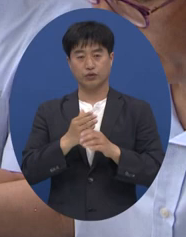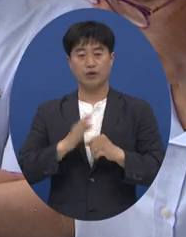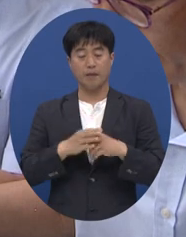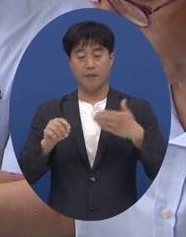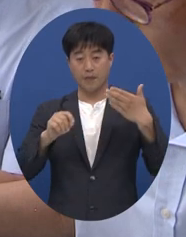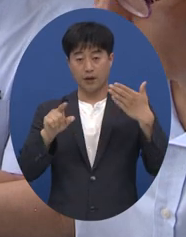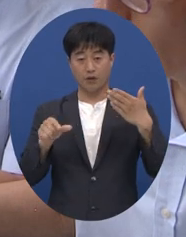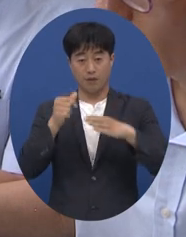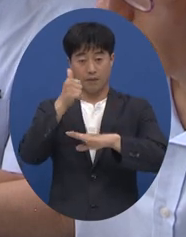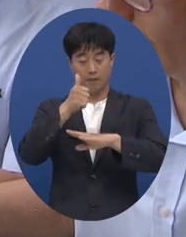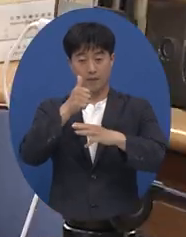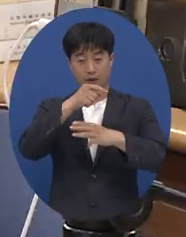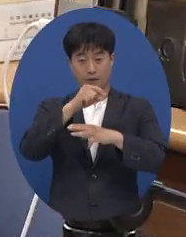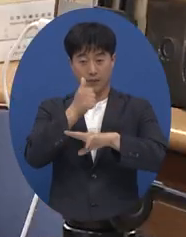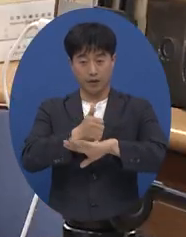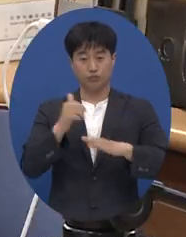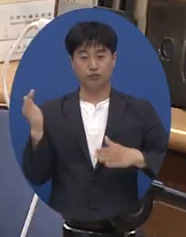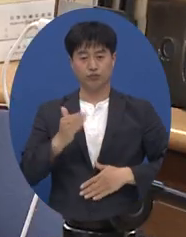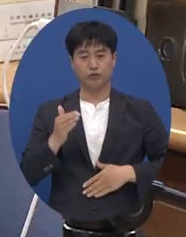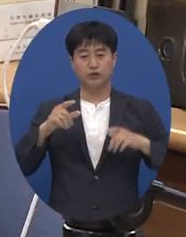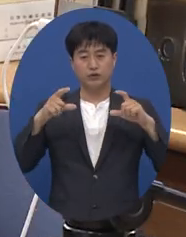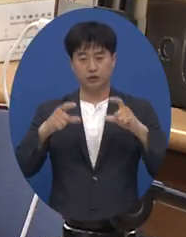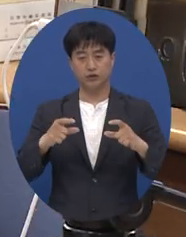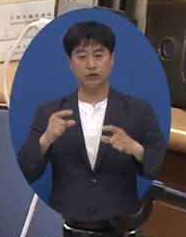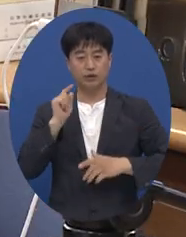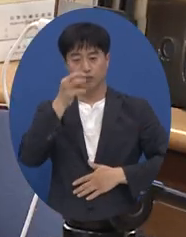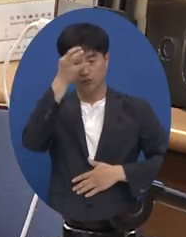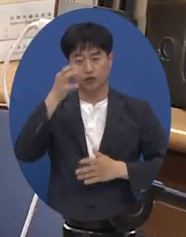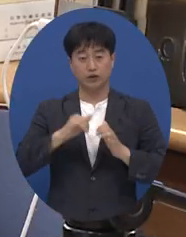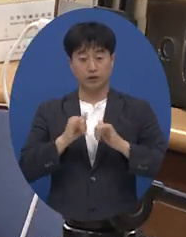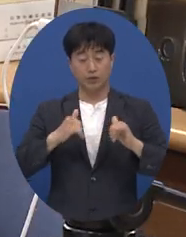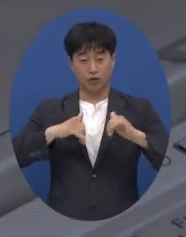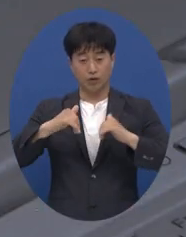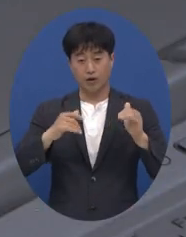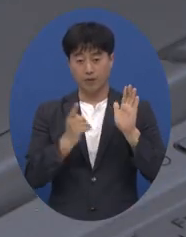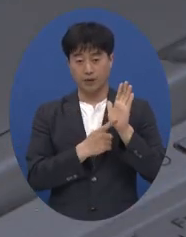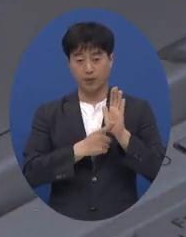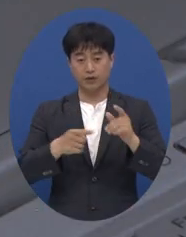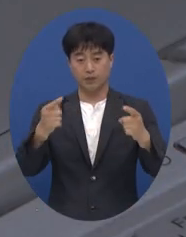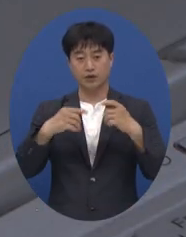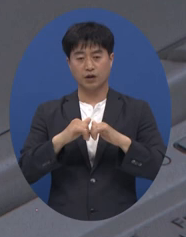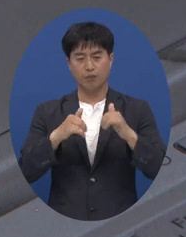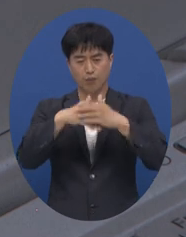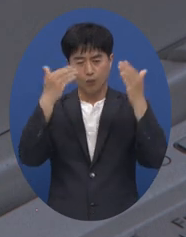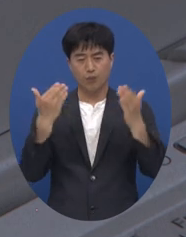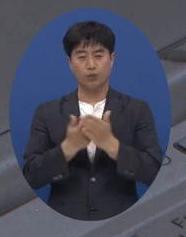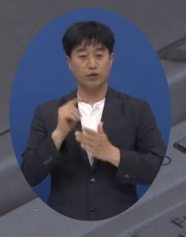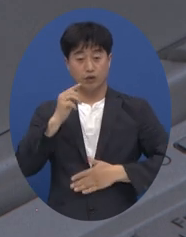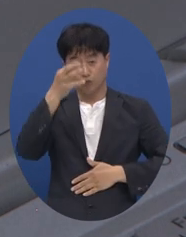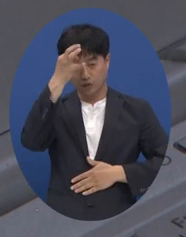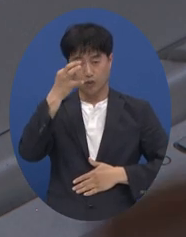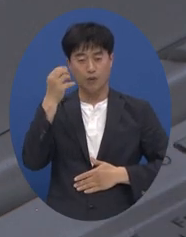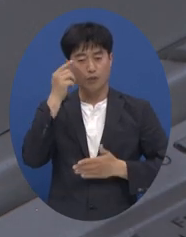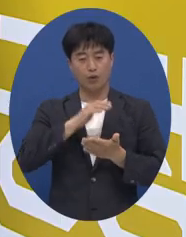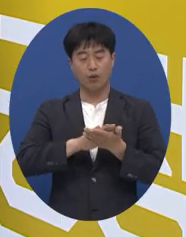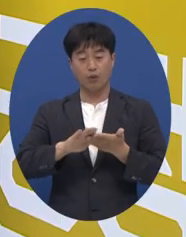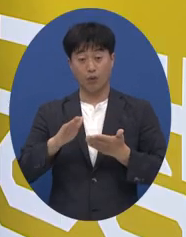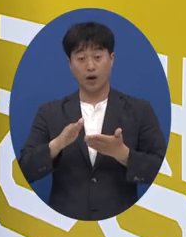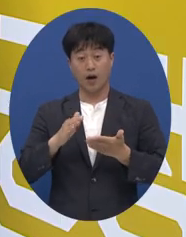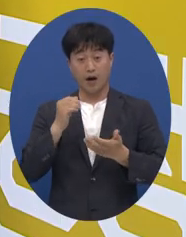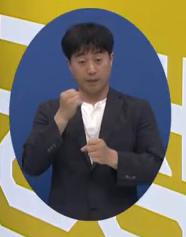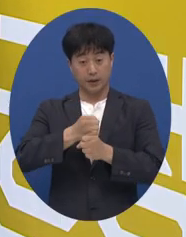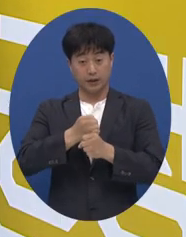지역 아티스트들의 거리 공연과 참여자 모두가 예술가가 돼 평화 작품을 완성해가는 애니메이션 제작